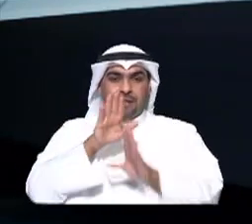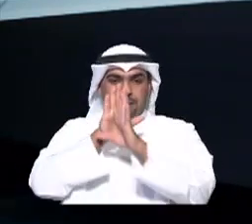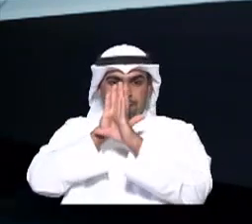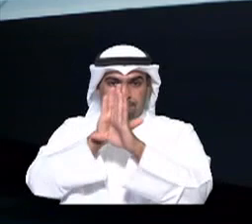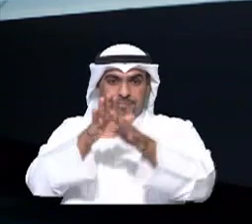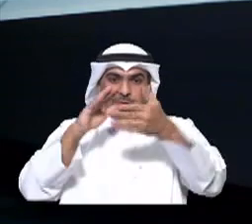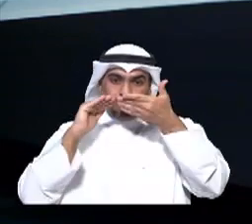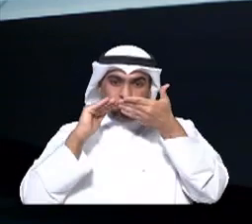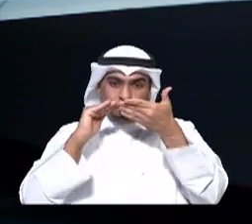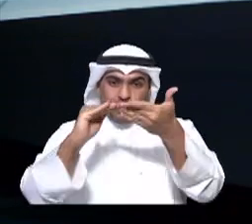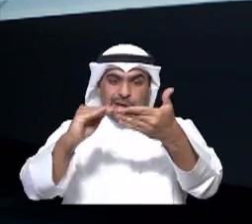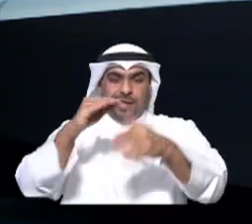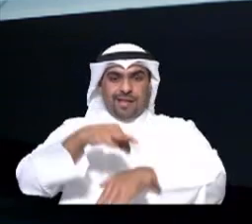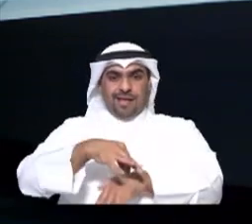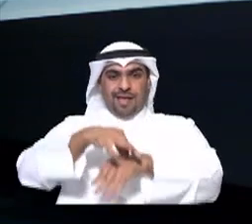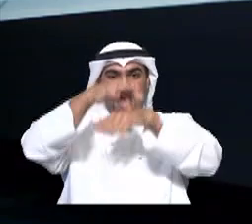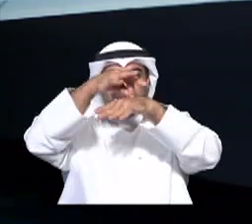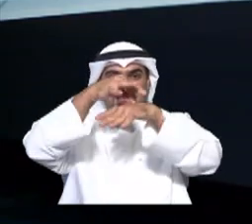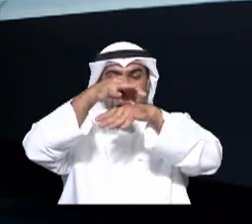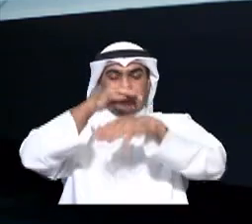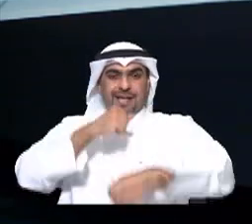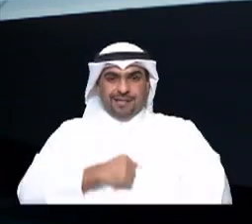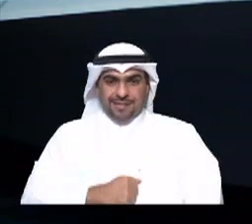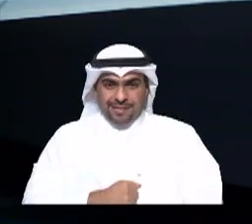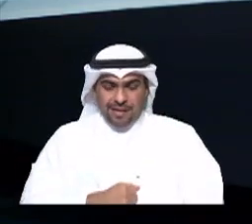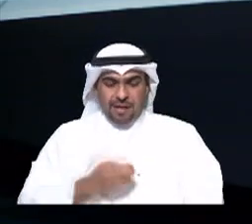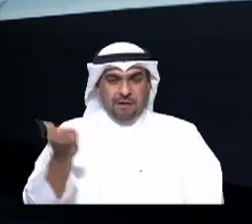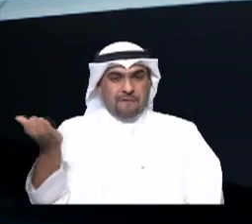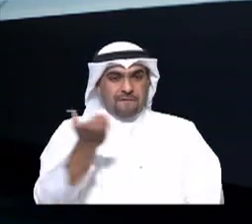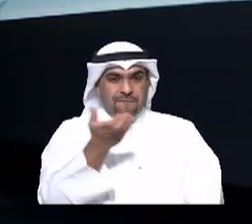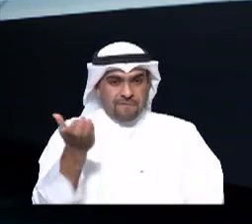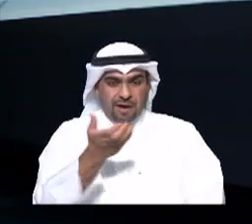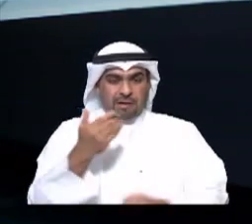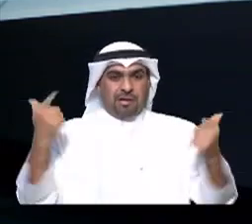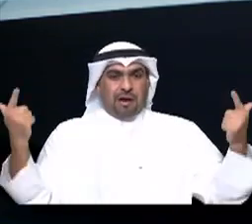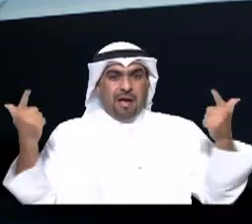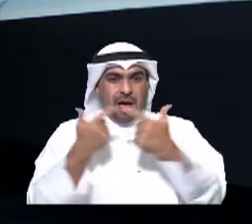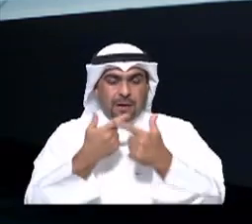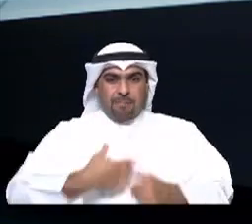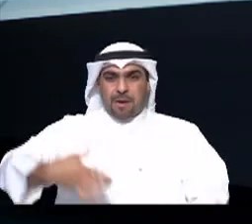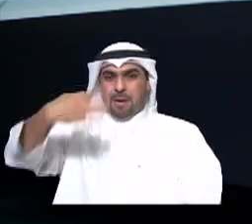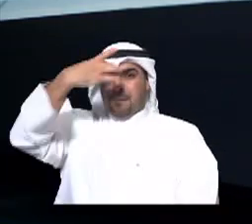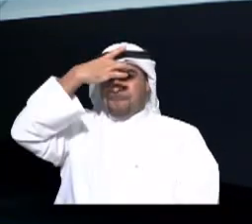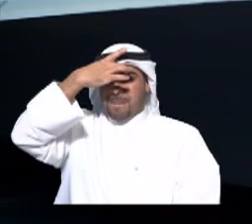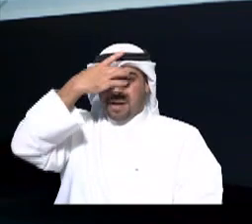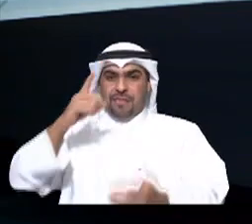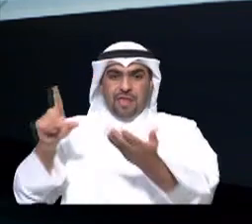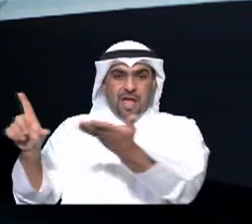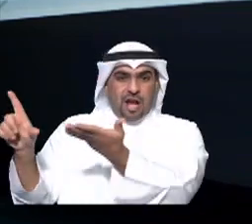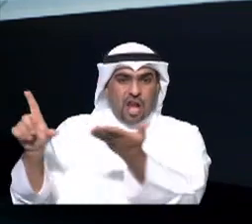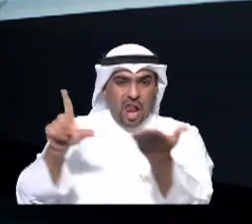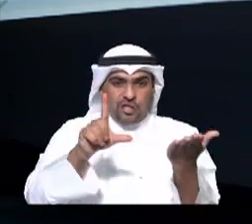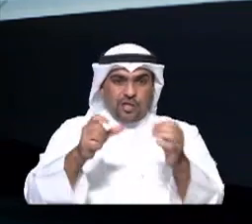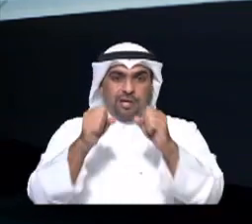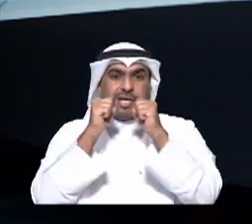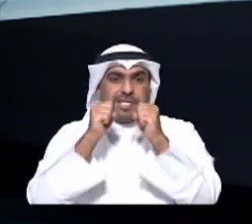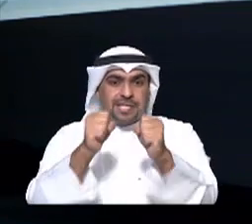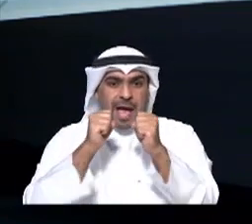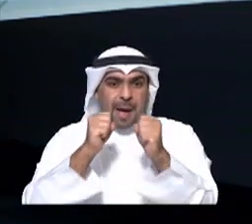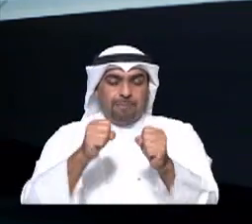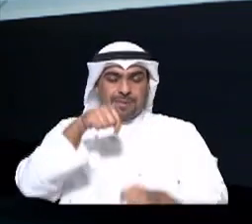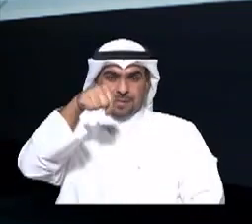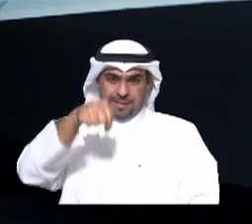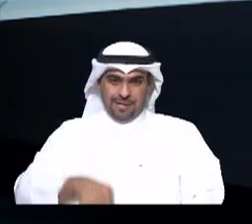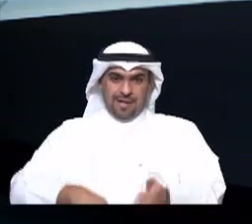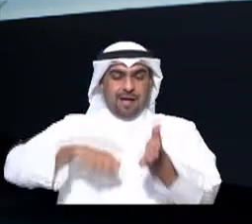والعطاء ورفع المعاناة ورسم الابتسامة على وجه المحتاجين. ذلك التاريخ الذي أقرته الجمعية